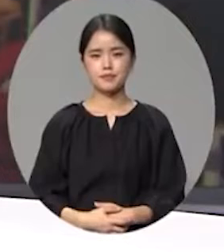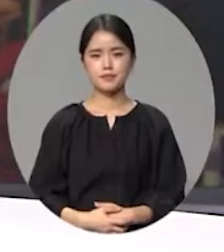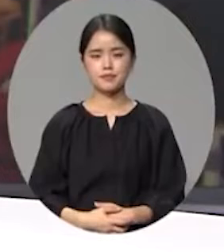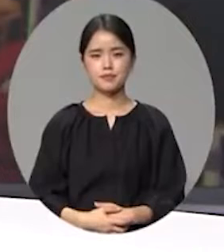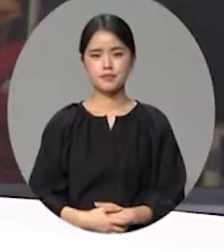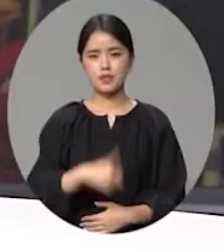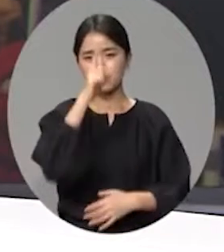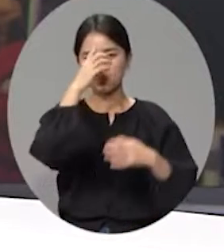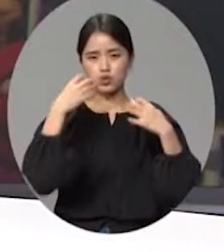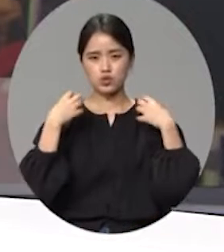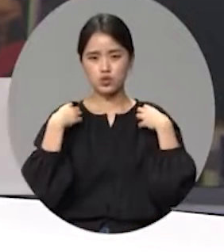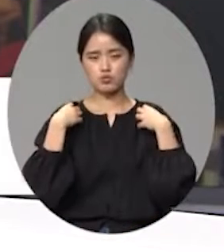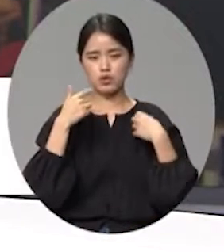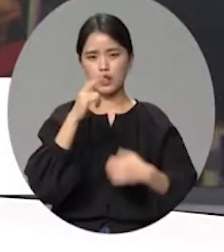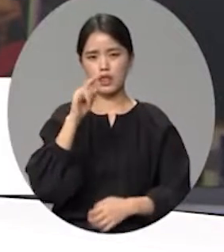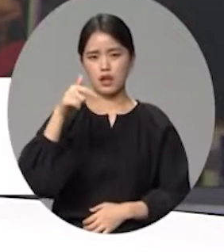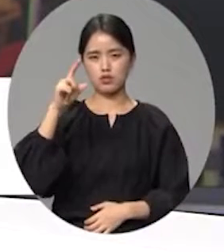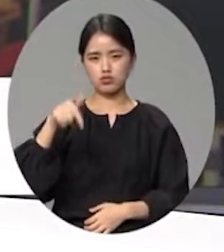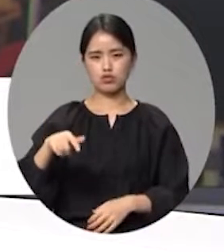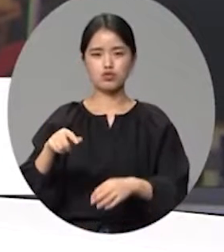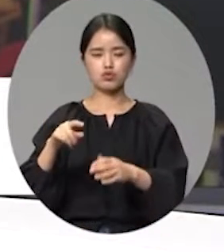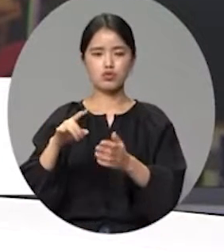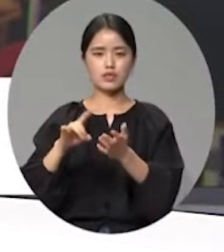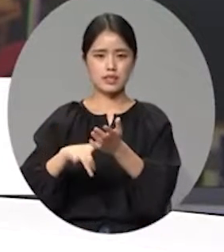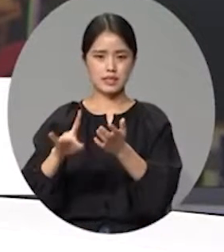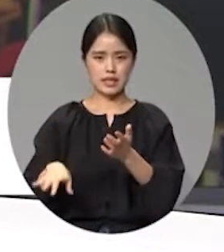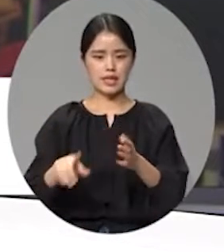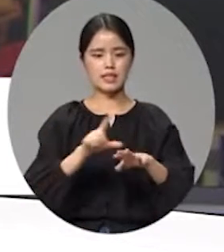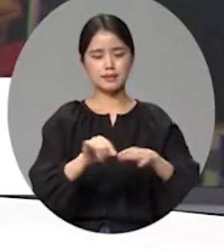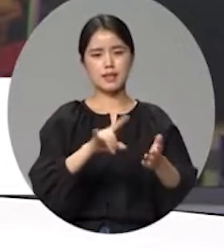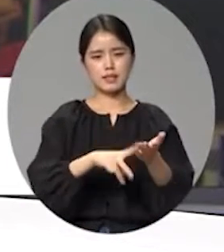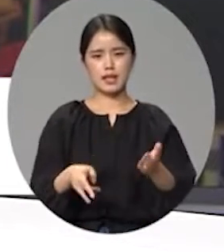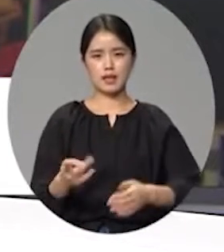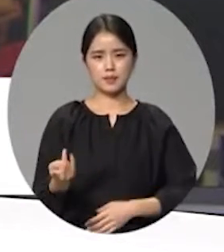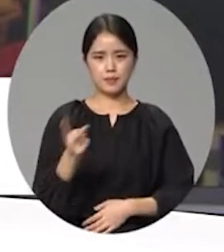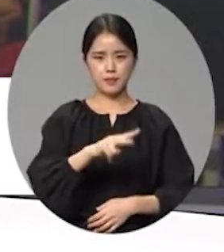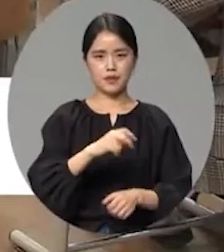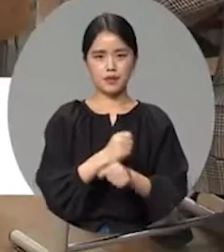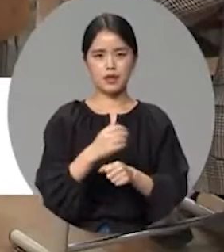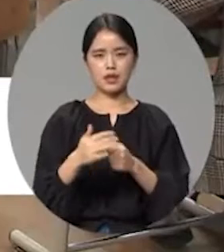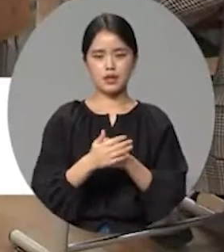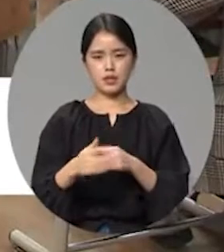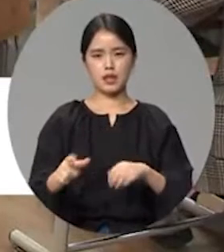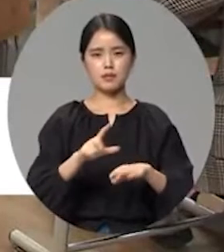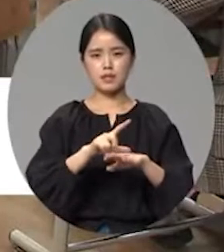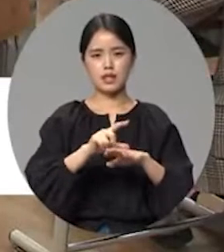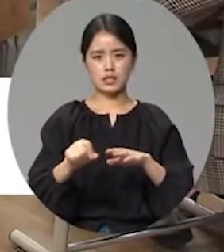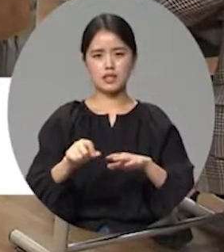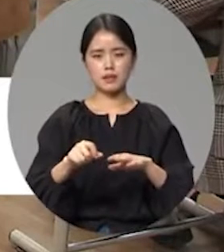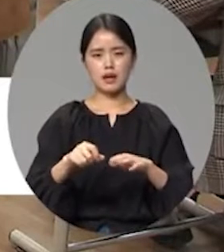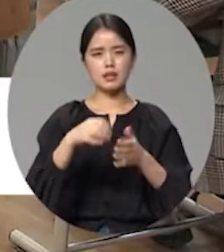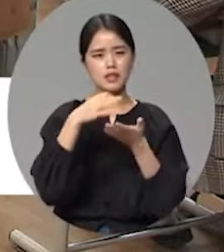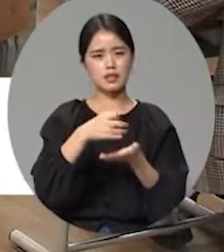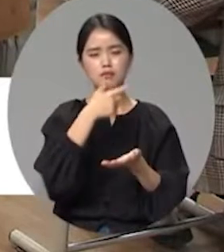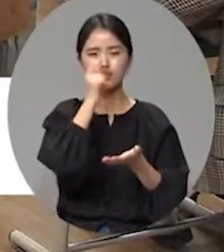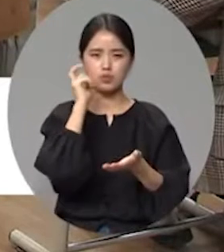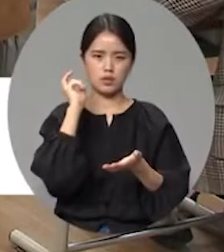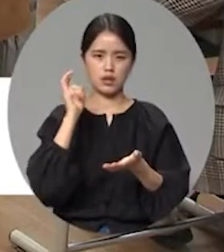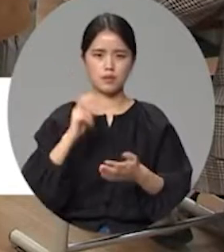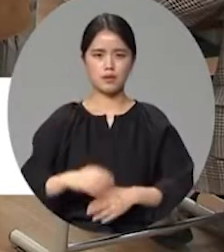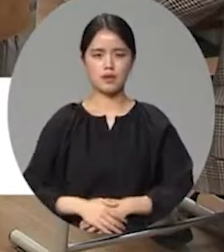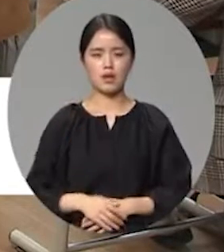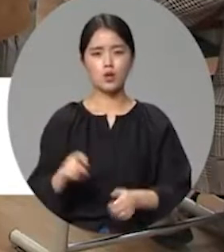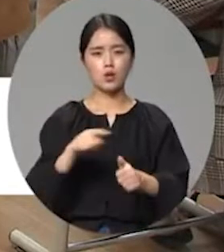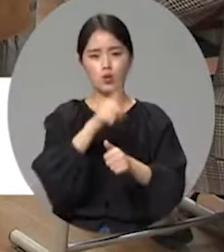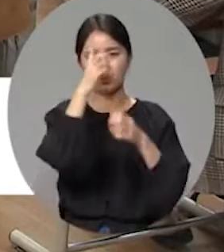정부가 내국세 일부를 지방세로 전화를 하면서 지방교육 최정의 감소로 이어질 전망입니다 성격도